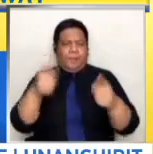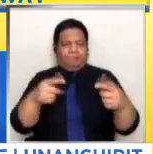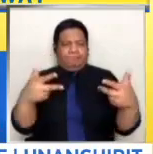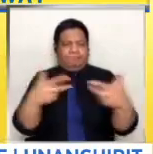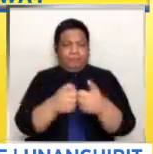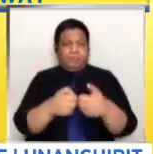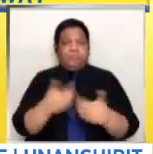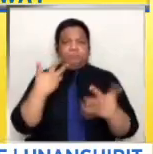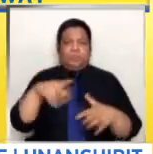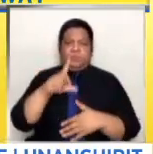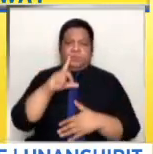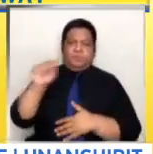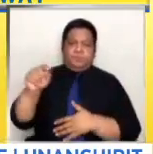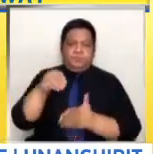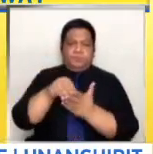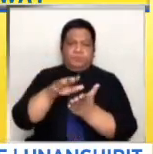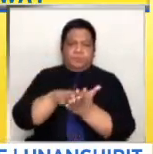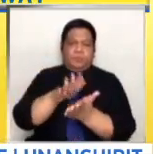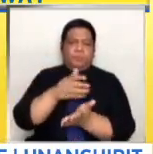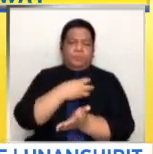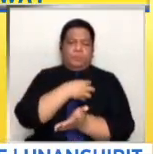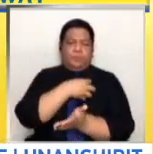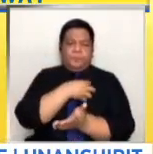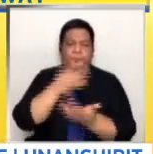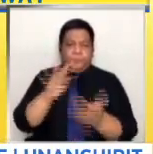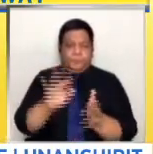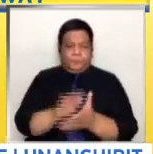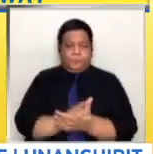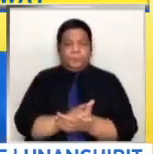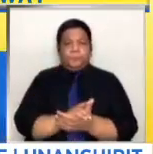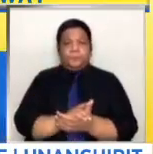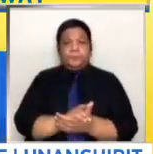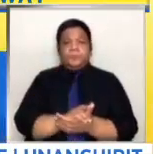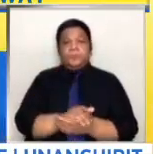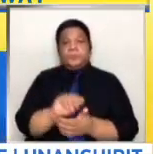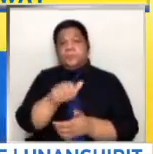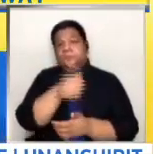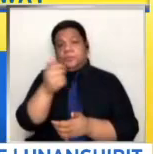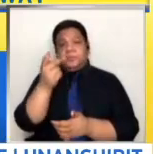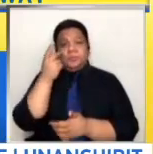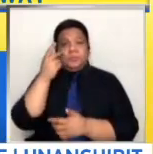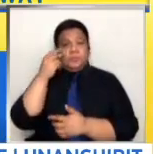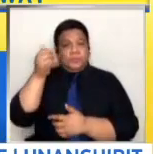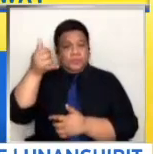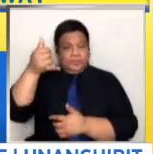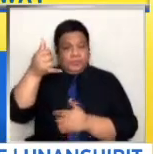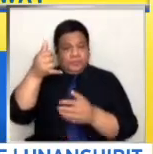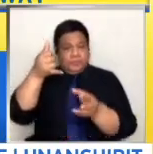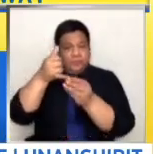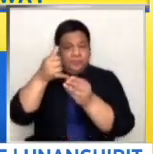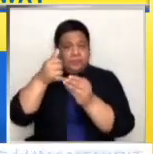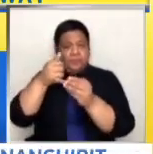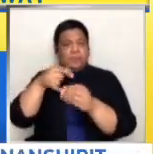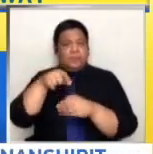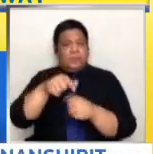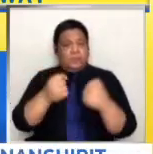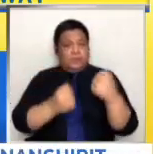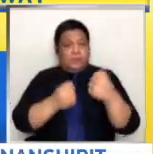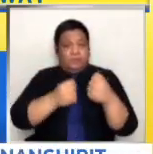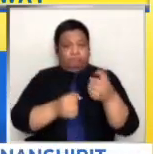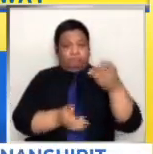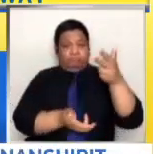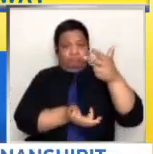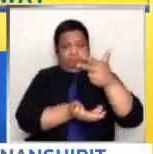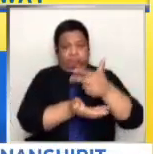nangyari. Sa ibang bahagi naman ng Rizal Avenue, makikita sa CCTV na biglang huminto ang isang SUV. Sa kanto naman ng